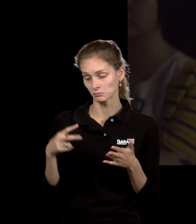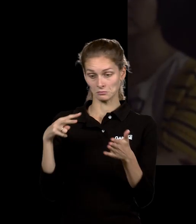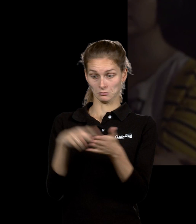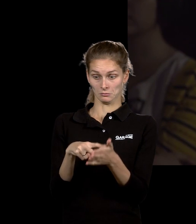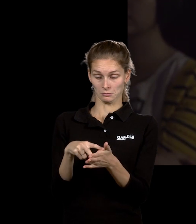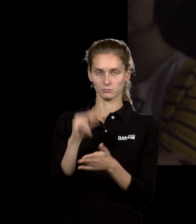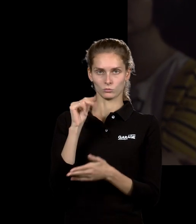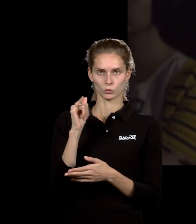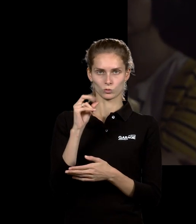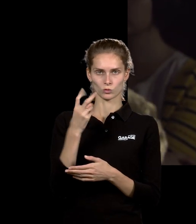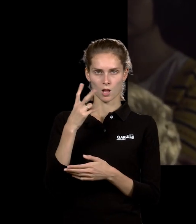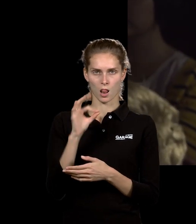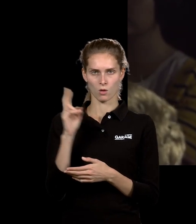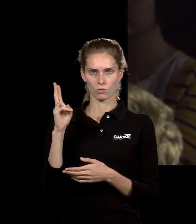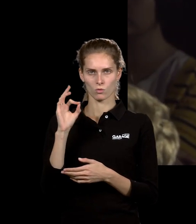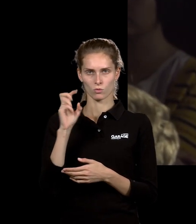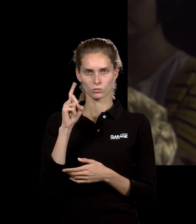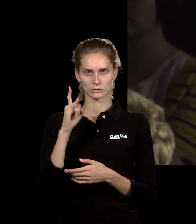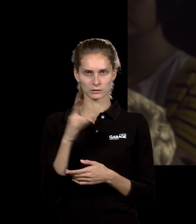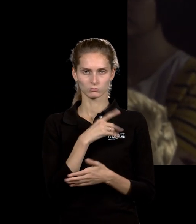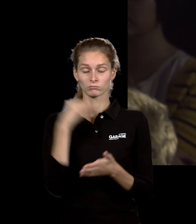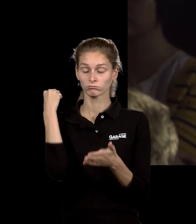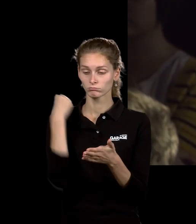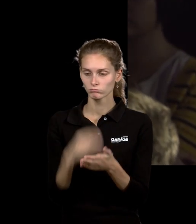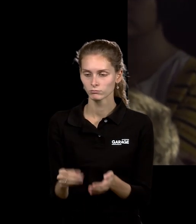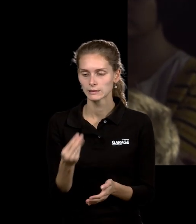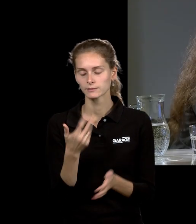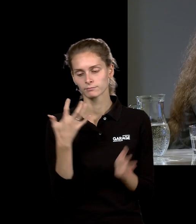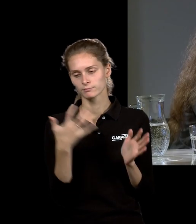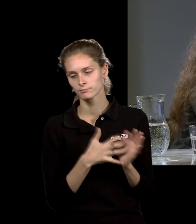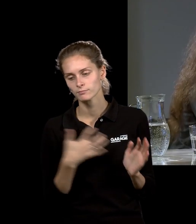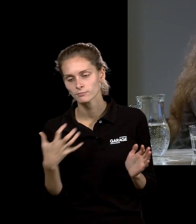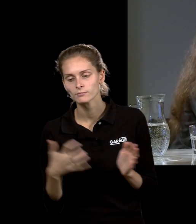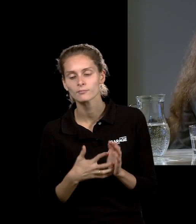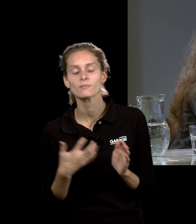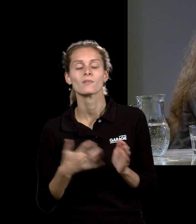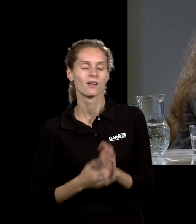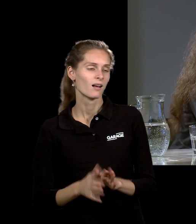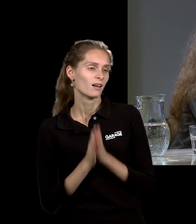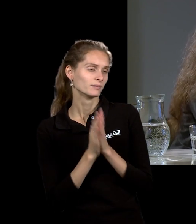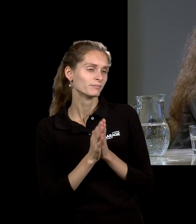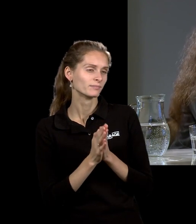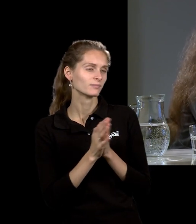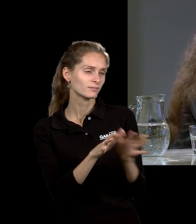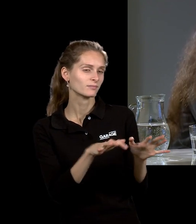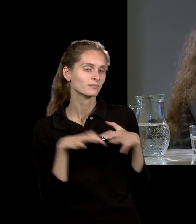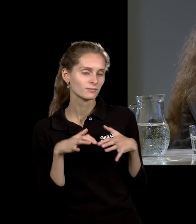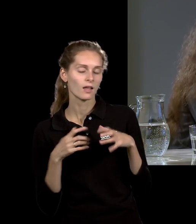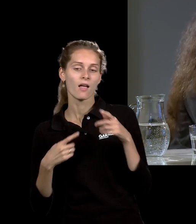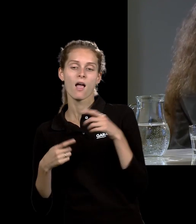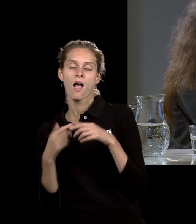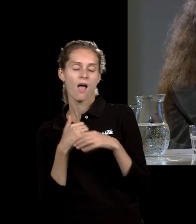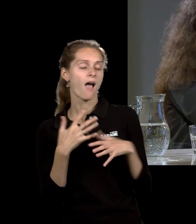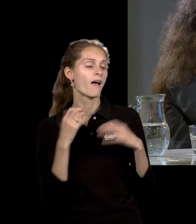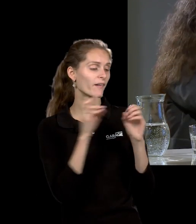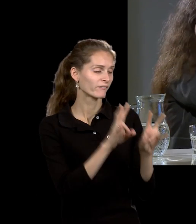вот это замечательное чучело козы, которое он купил, у него не хватало на него денег, он сказал, что он вернется, когда там наберет, когда он вернулся, секонд-хенд